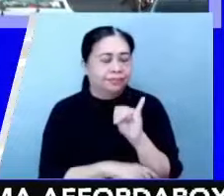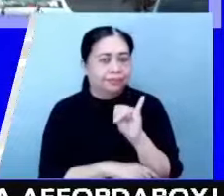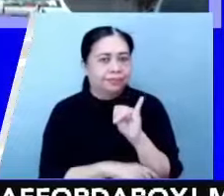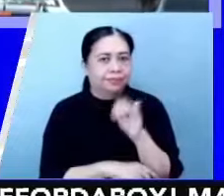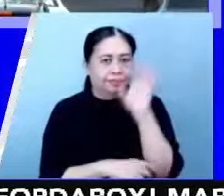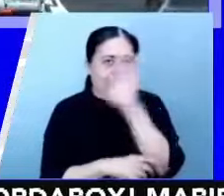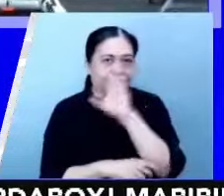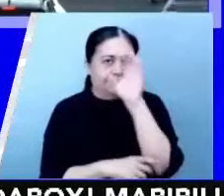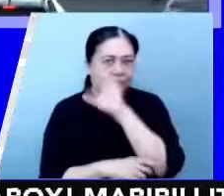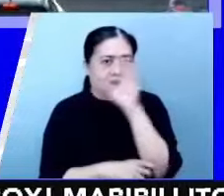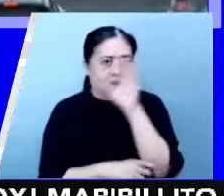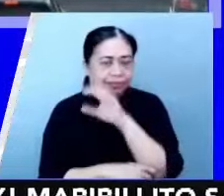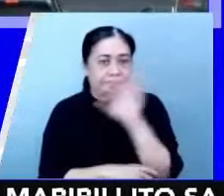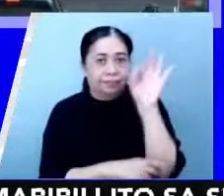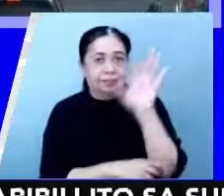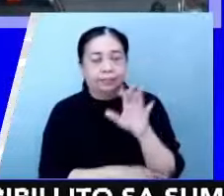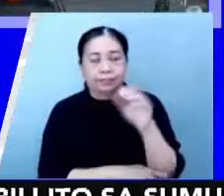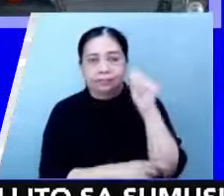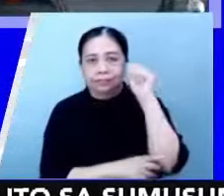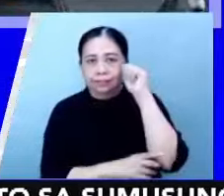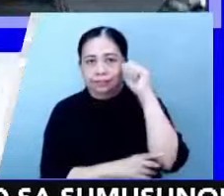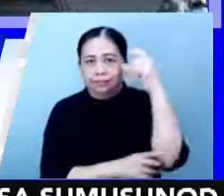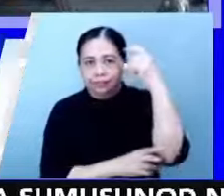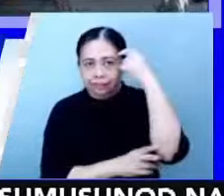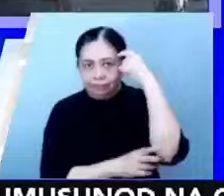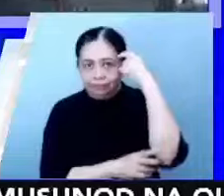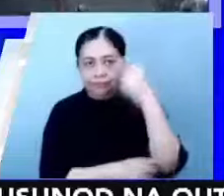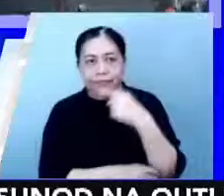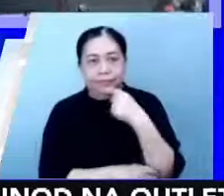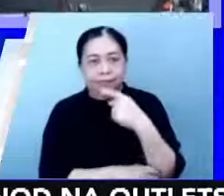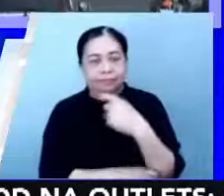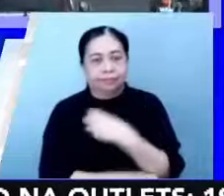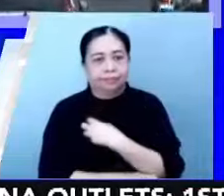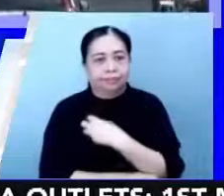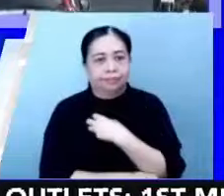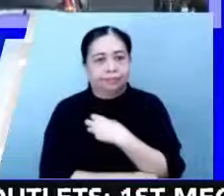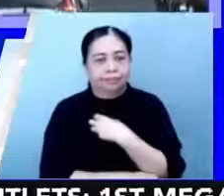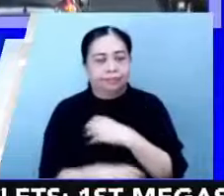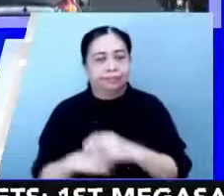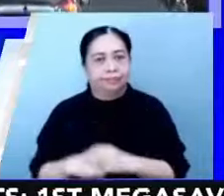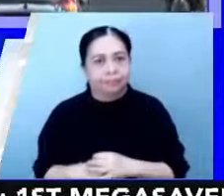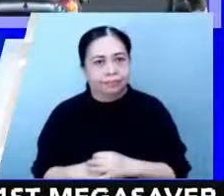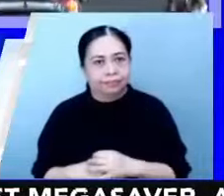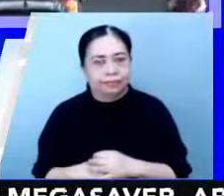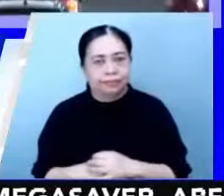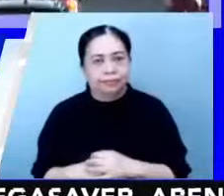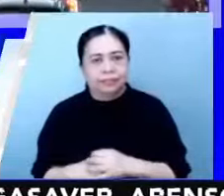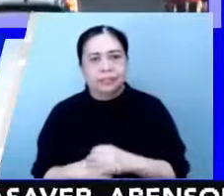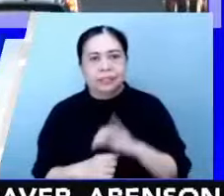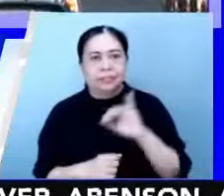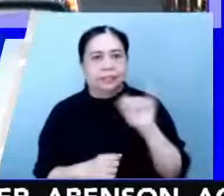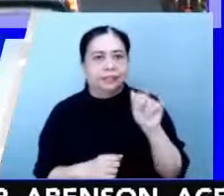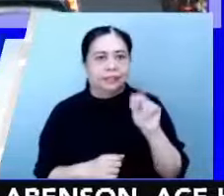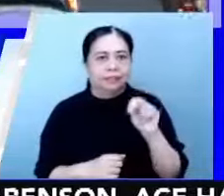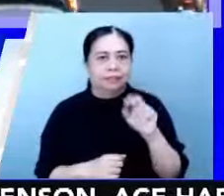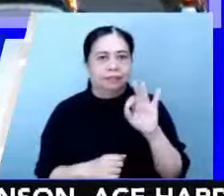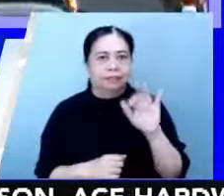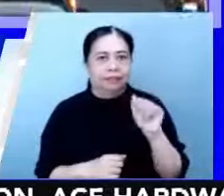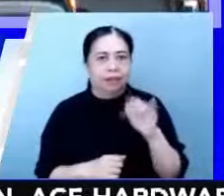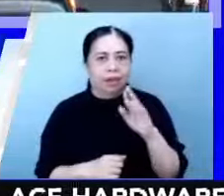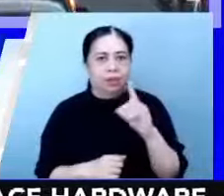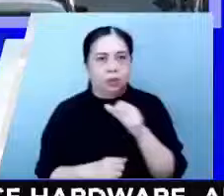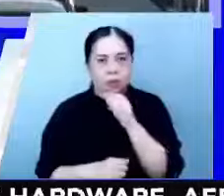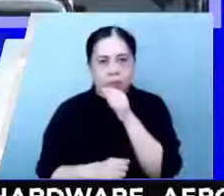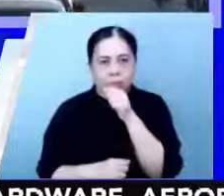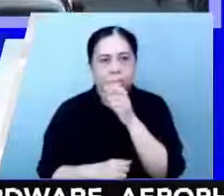Pastor Apollo Quiboloy. Ayon yan kay PNP spokesperson Police Colonel Jean Fajardo, Unang sumentro ang paghahanap kay Kibuloy sa